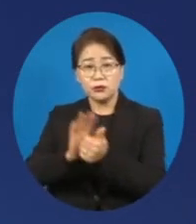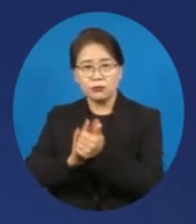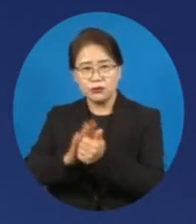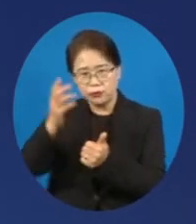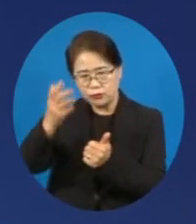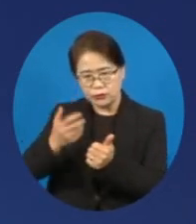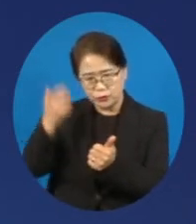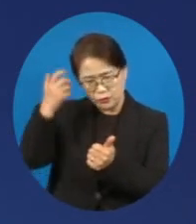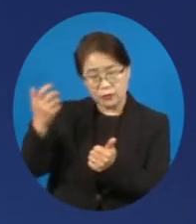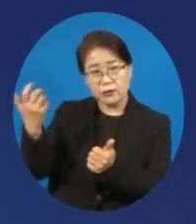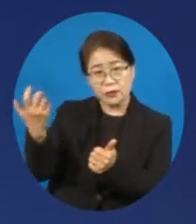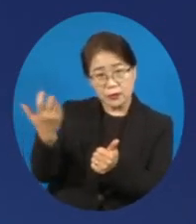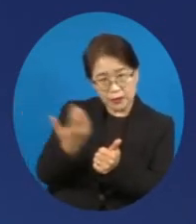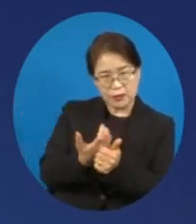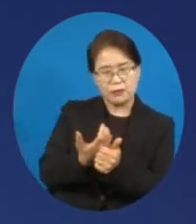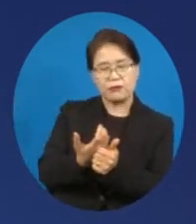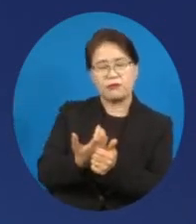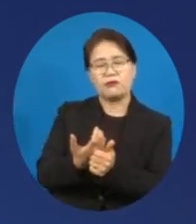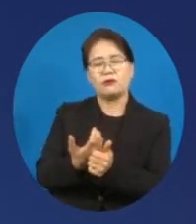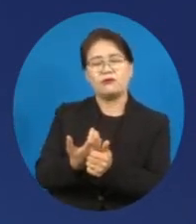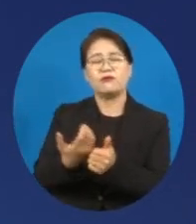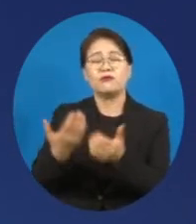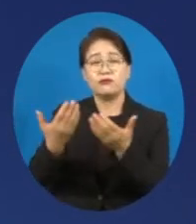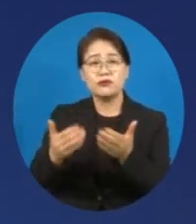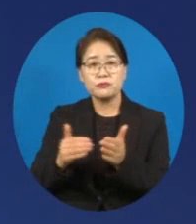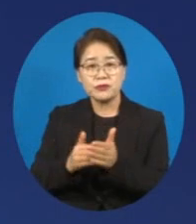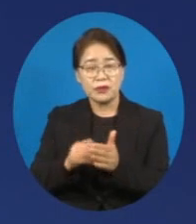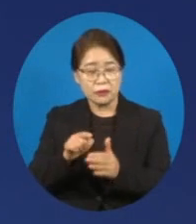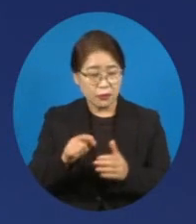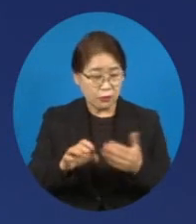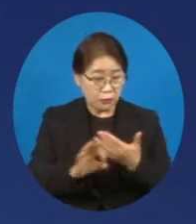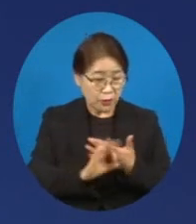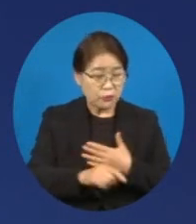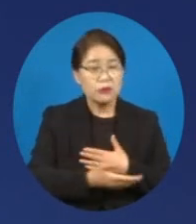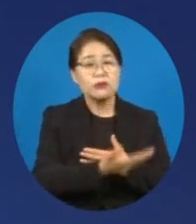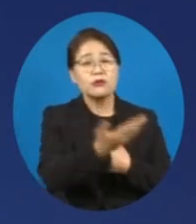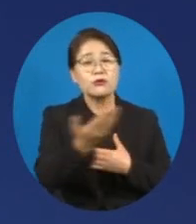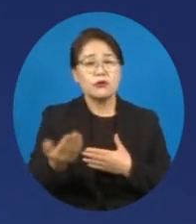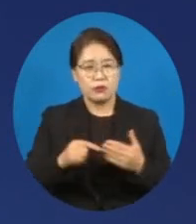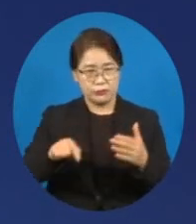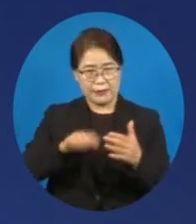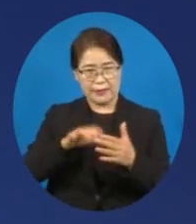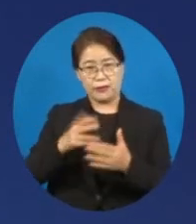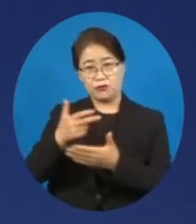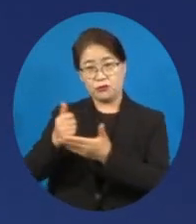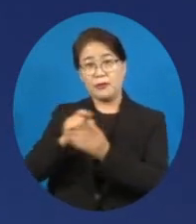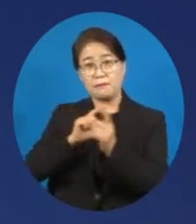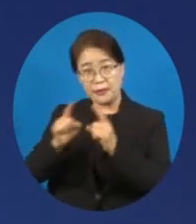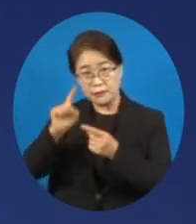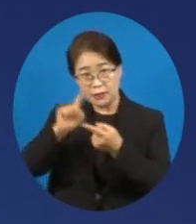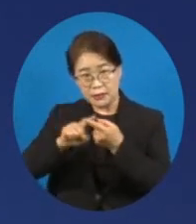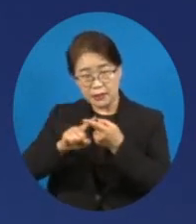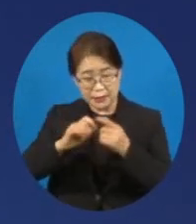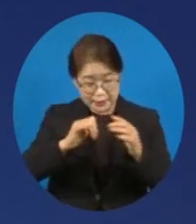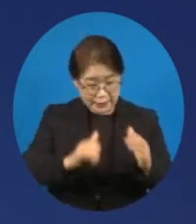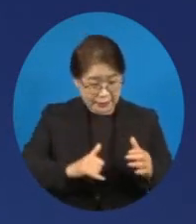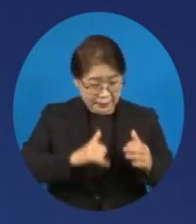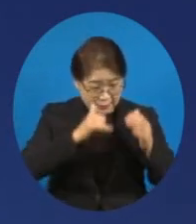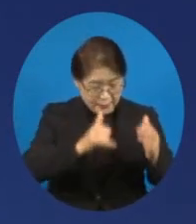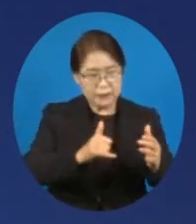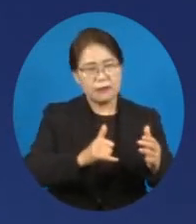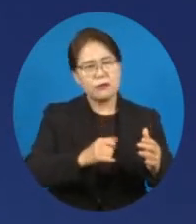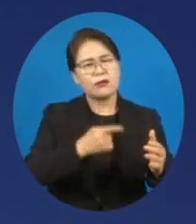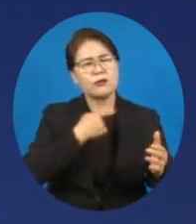우리에게 주신 것입니다 그렇다면 정말 여러분 안에 주님이 말씀하신 세상이 줄 수